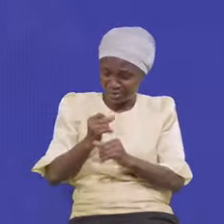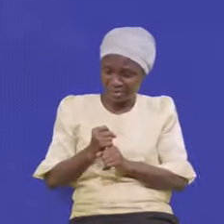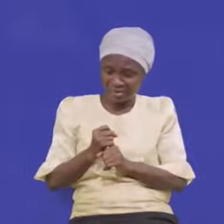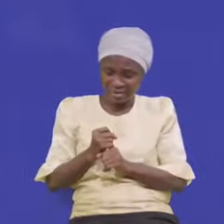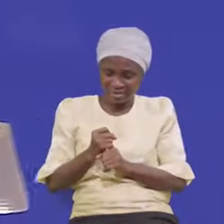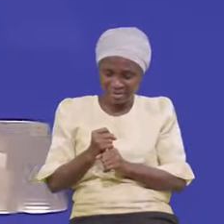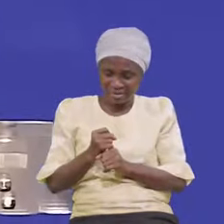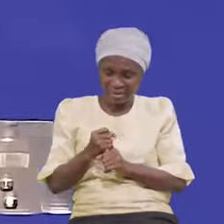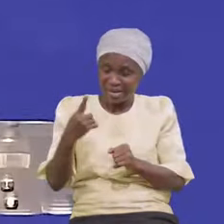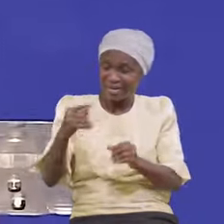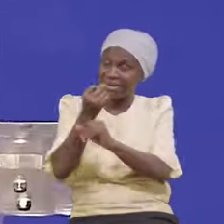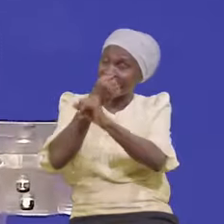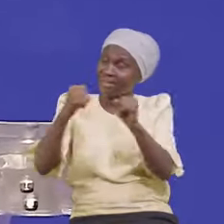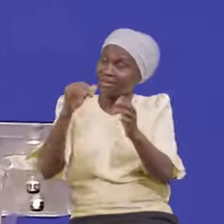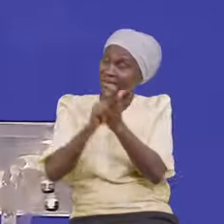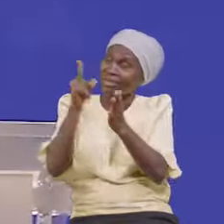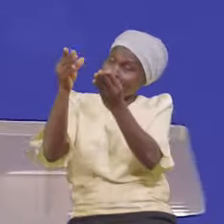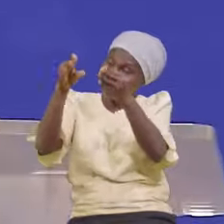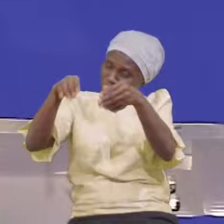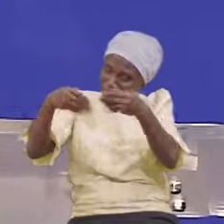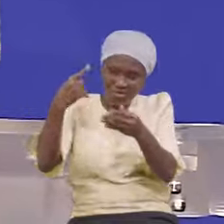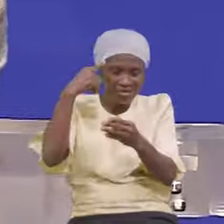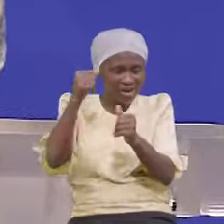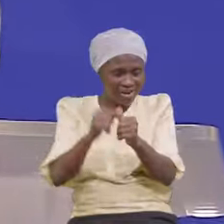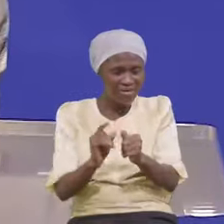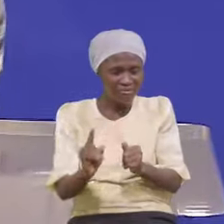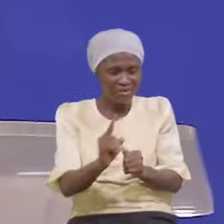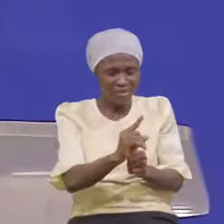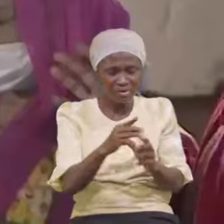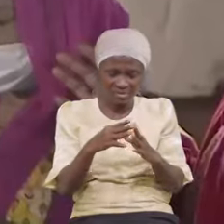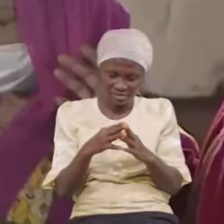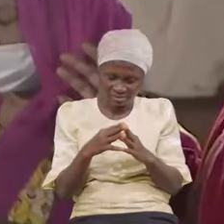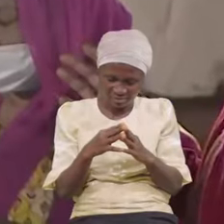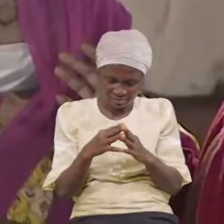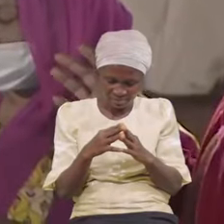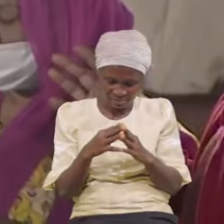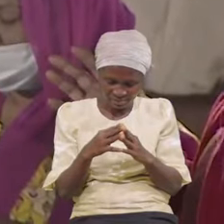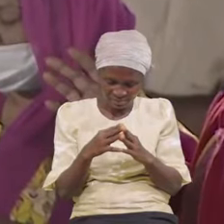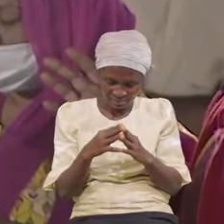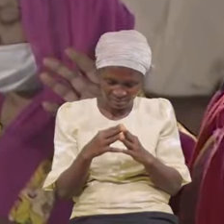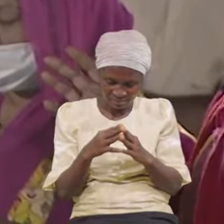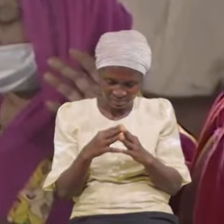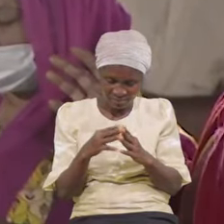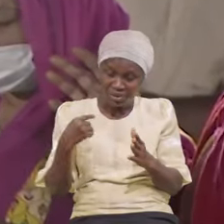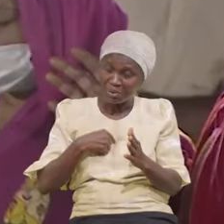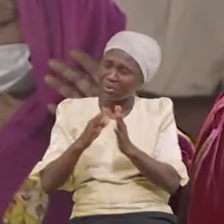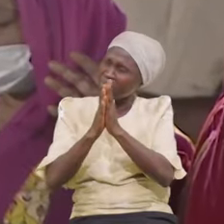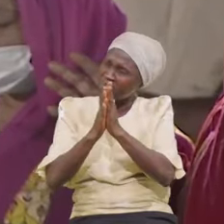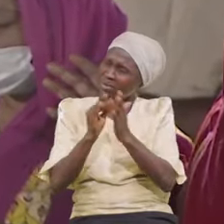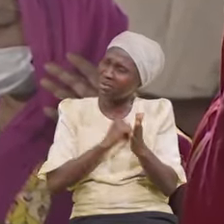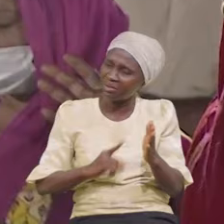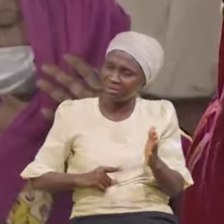పొందడానికి నిలిచినవారు salvation you provided for everyone మీరు ప్రతి వారికి ఇచ్చిన రక్షణ స్వీకరించడానికి నిలిచి ఉన్నవారు pray lord grant